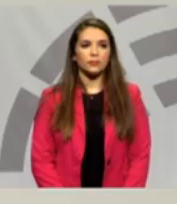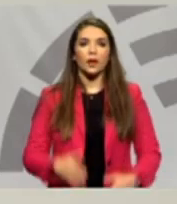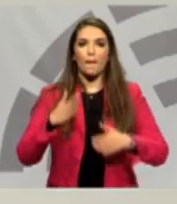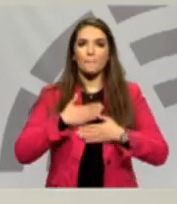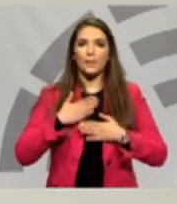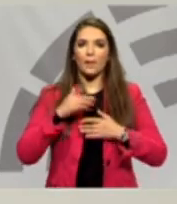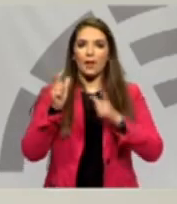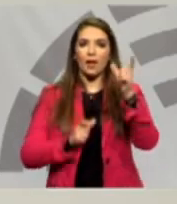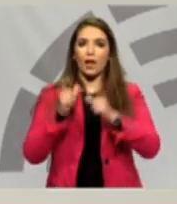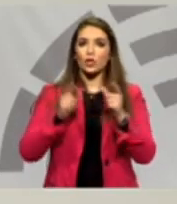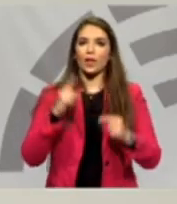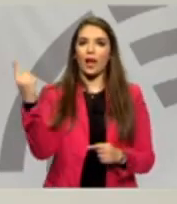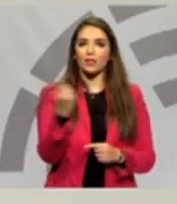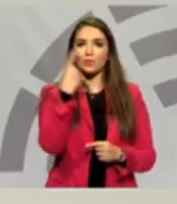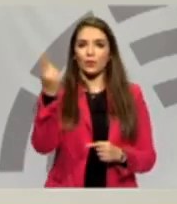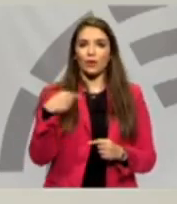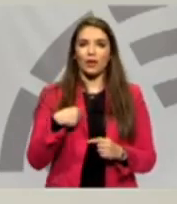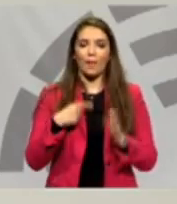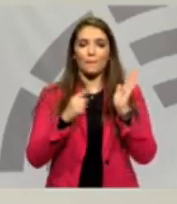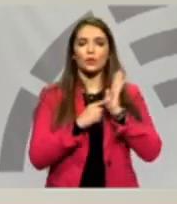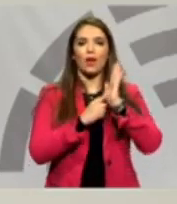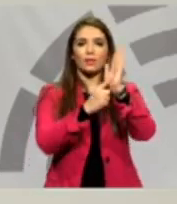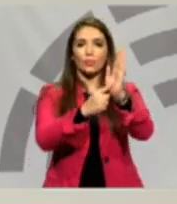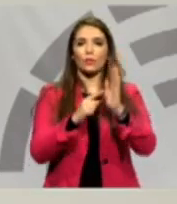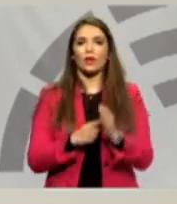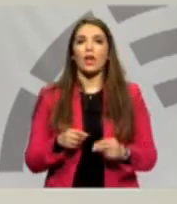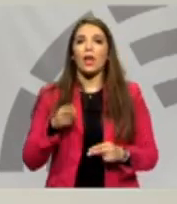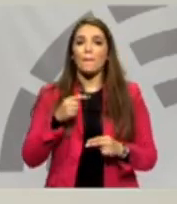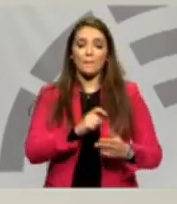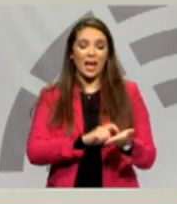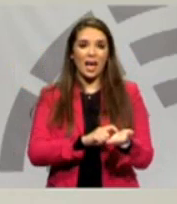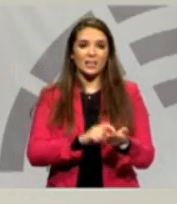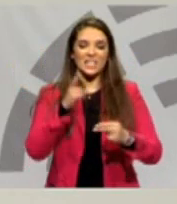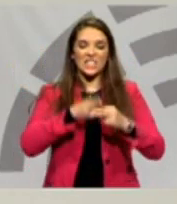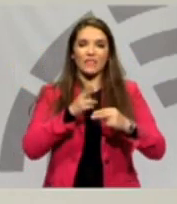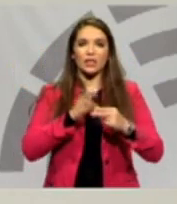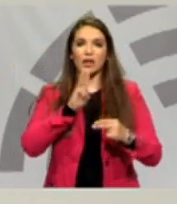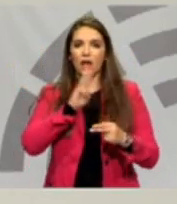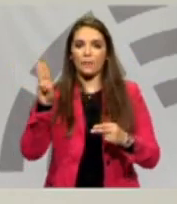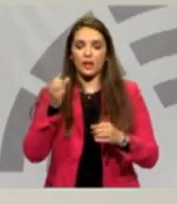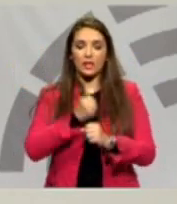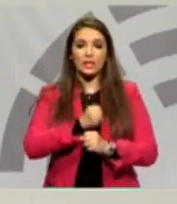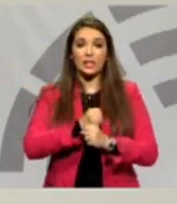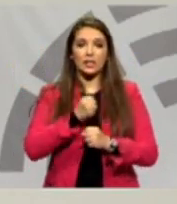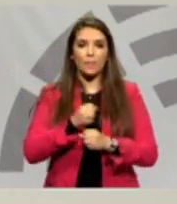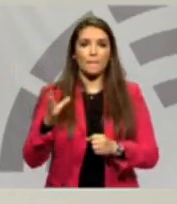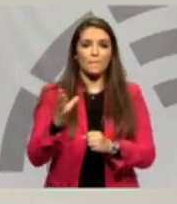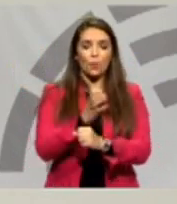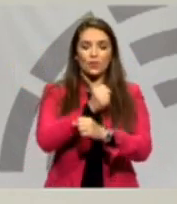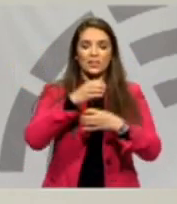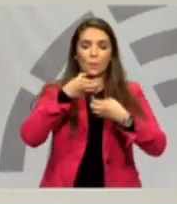مرحبا بكم مخططكم صابر المصمودي بترشح عدد واحد على سياقس الغربيه مدير مخبر مختص في بيوت تكنولوجيا